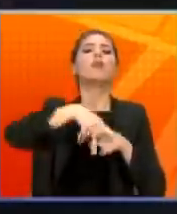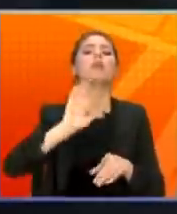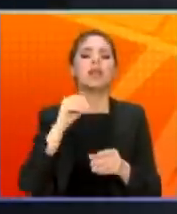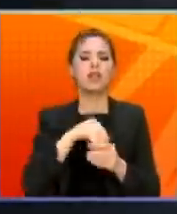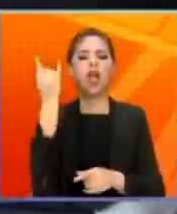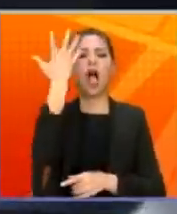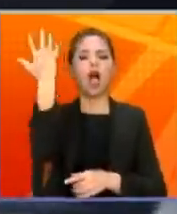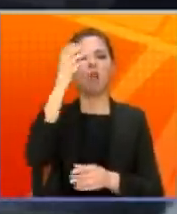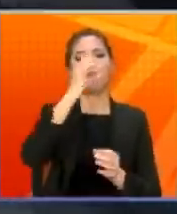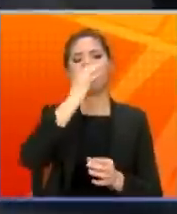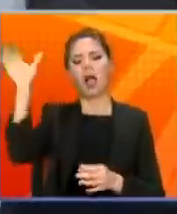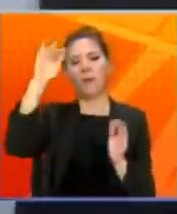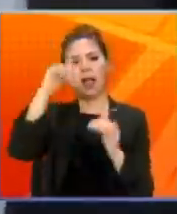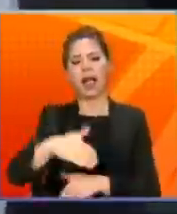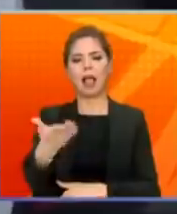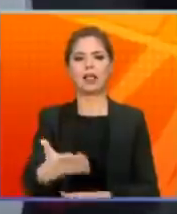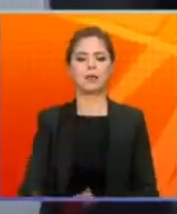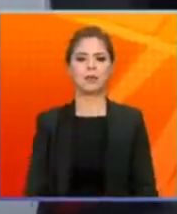için ambulans çağırdı